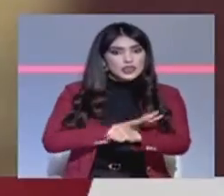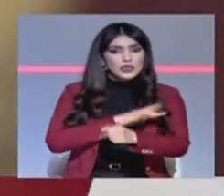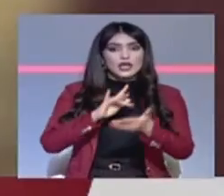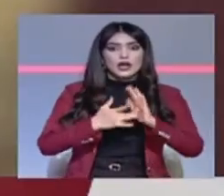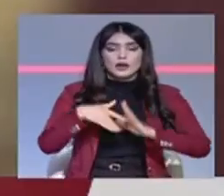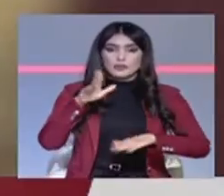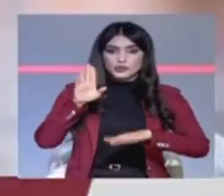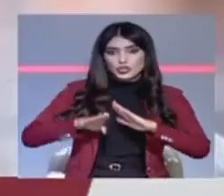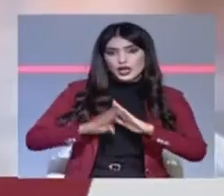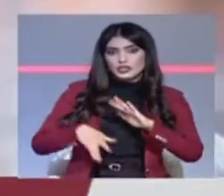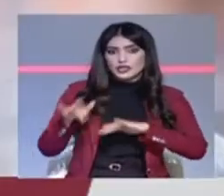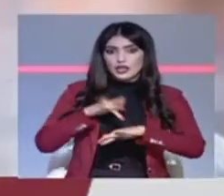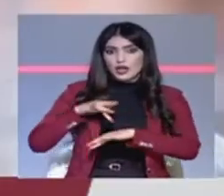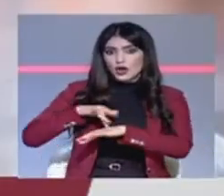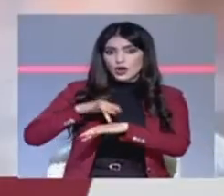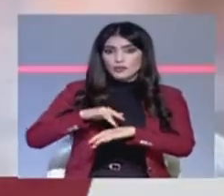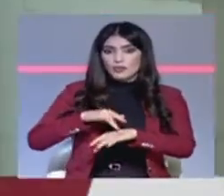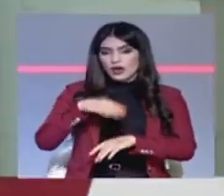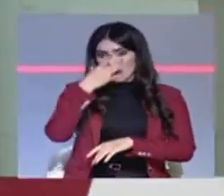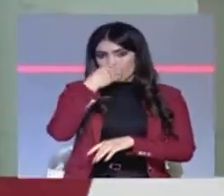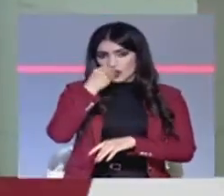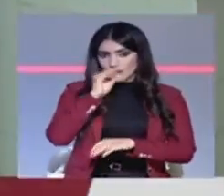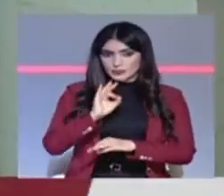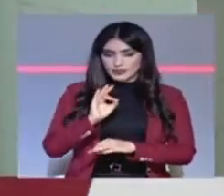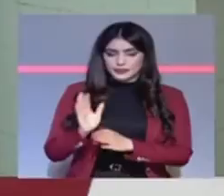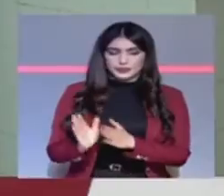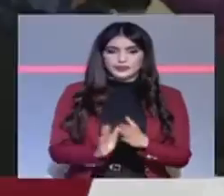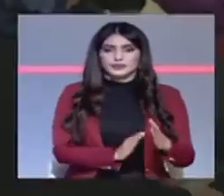الوفيات والاصابات في البلاد